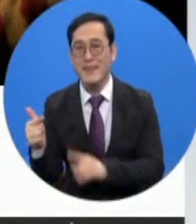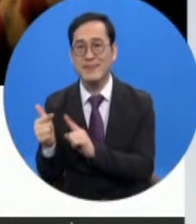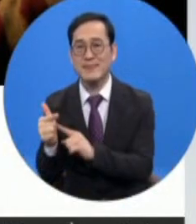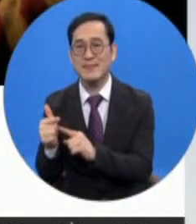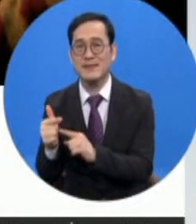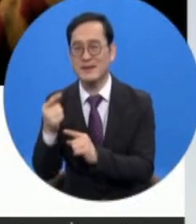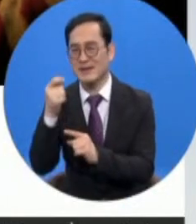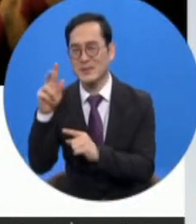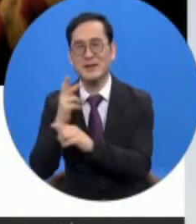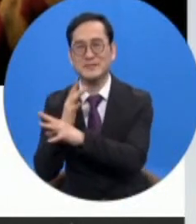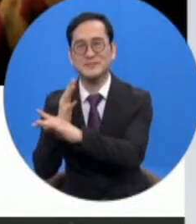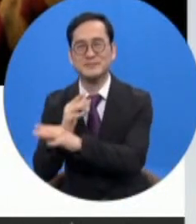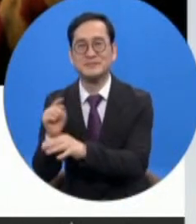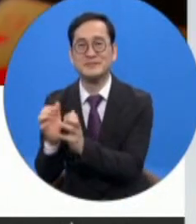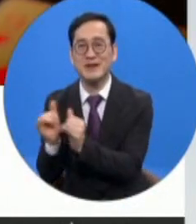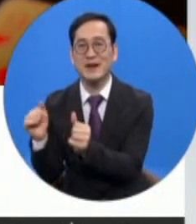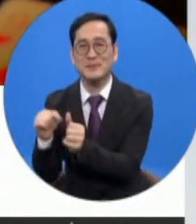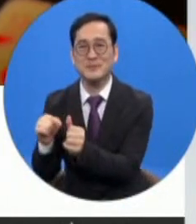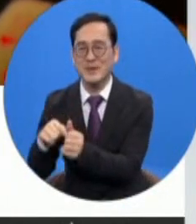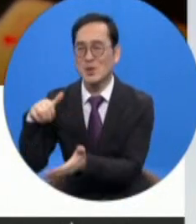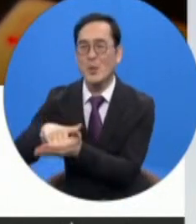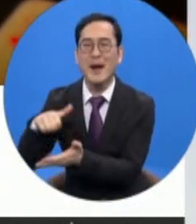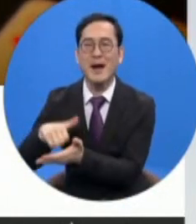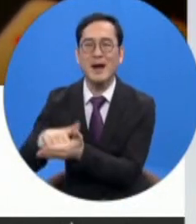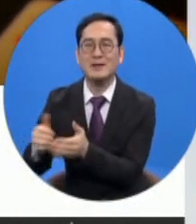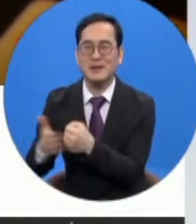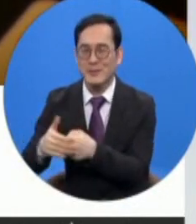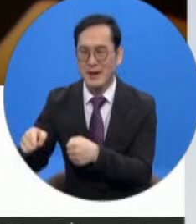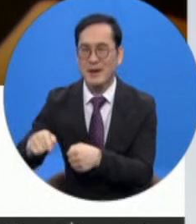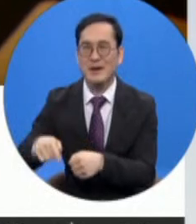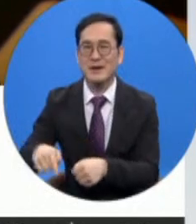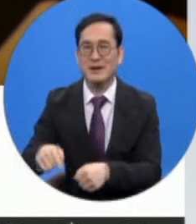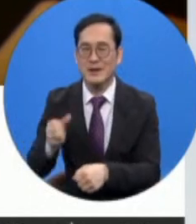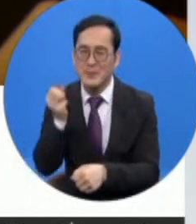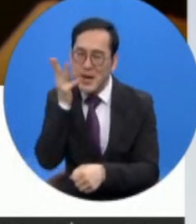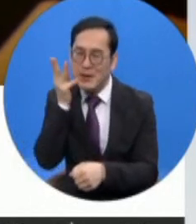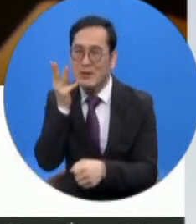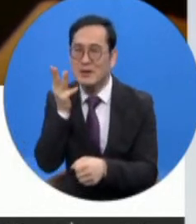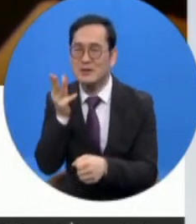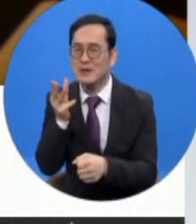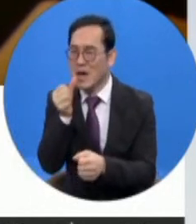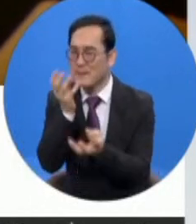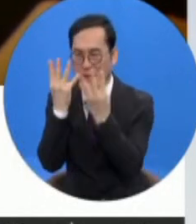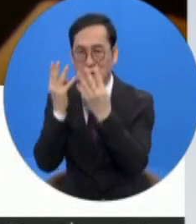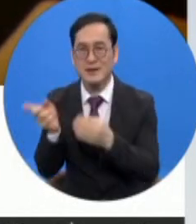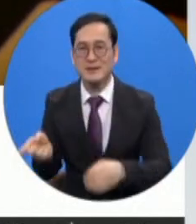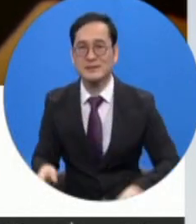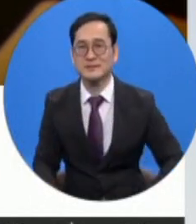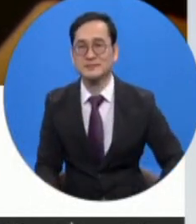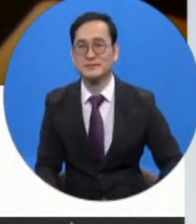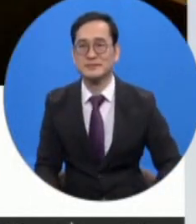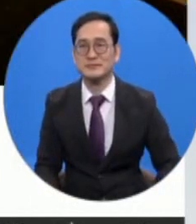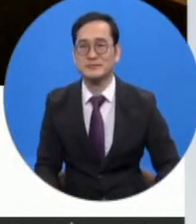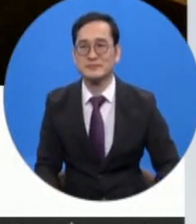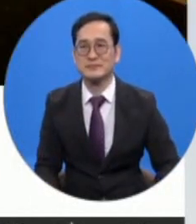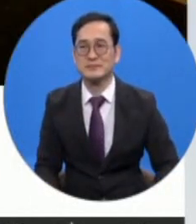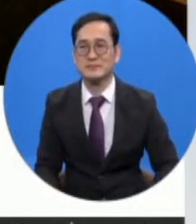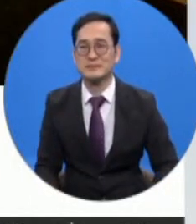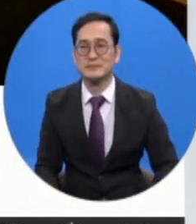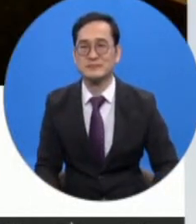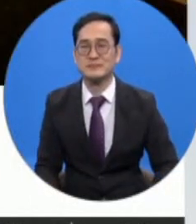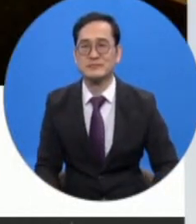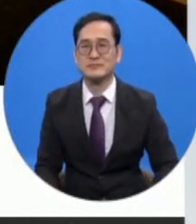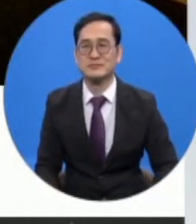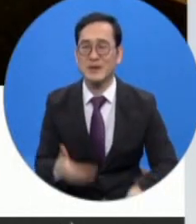그 이전에 그 벌금형 그 도박 전과가 두 번이 있었고요. 그 다음에 이제 해외에서 무슨 뭐 필리핀 카지노